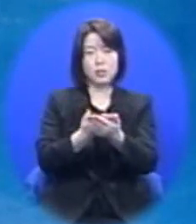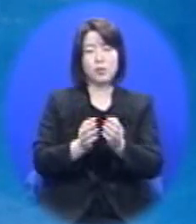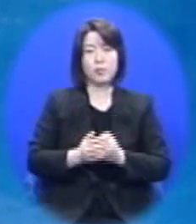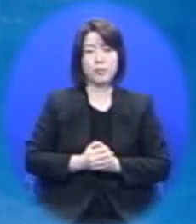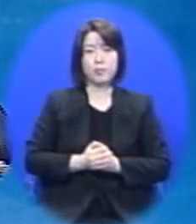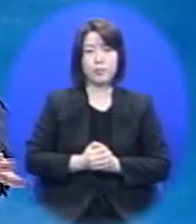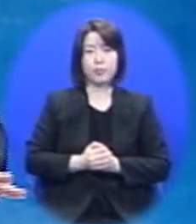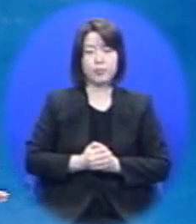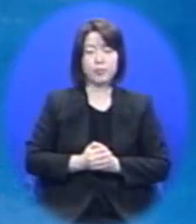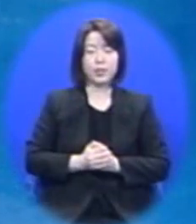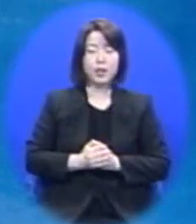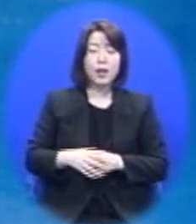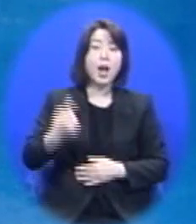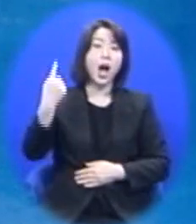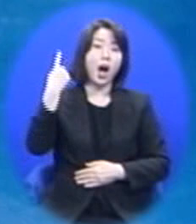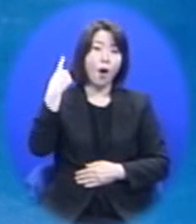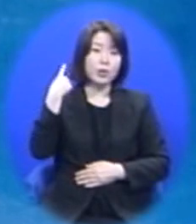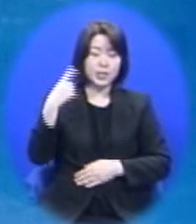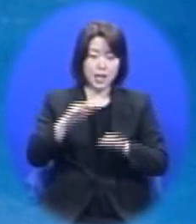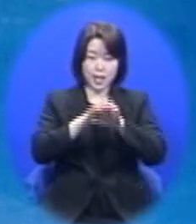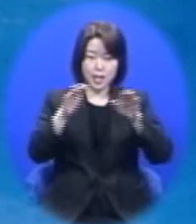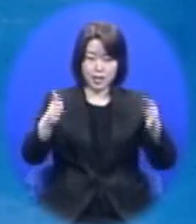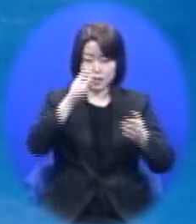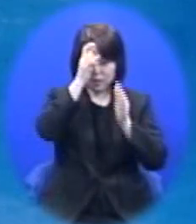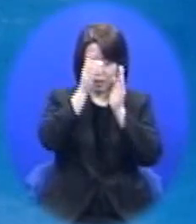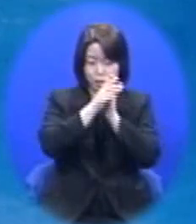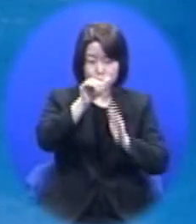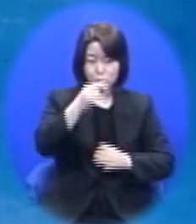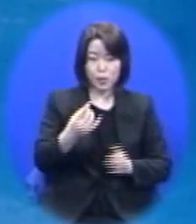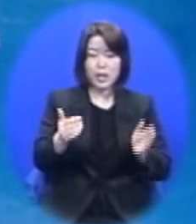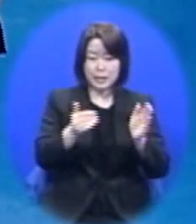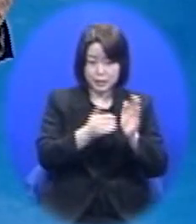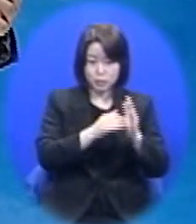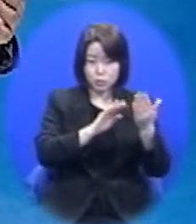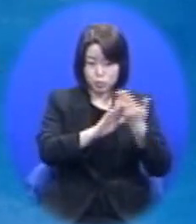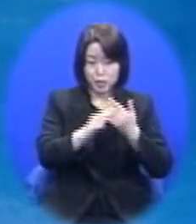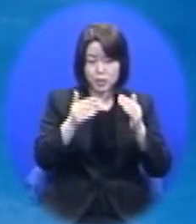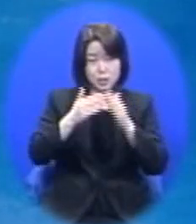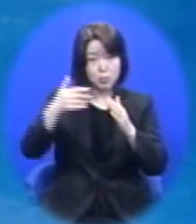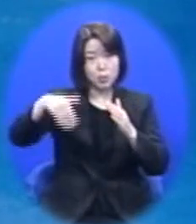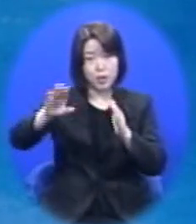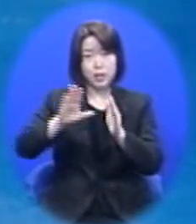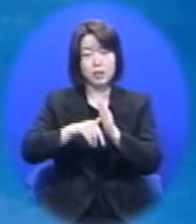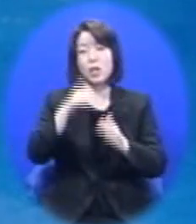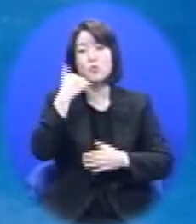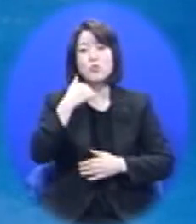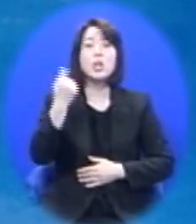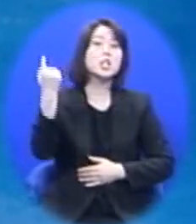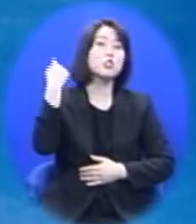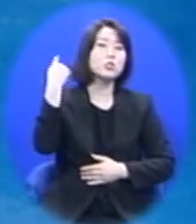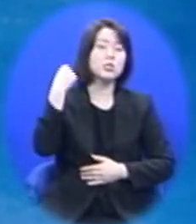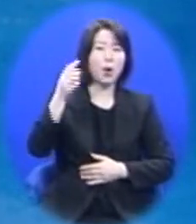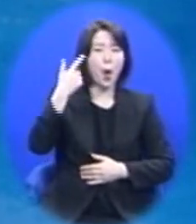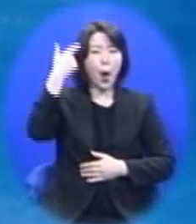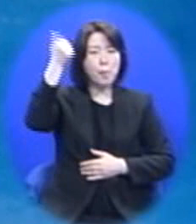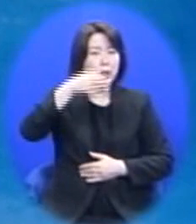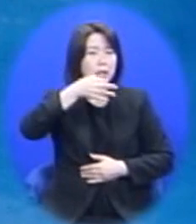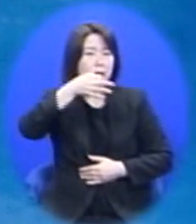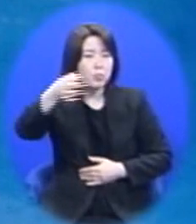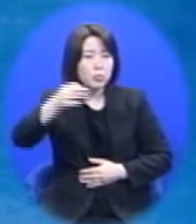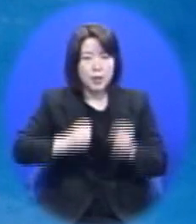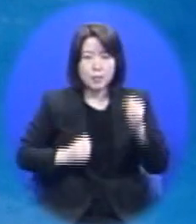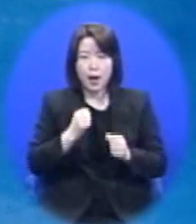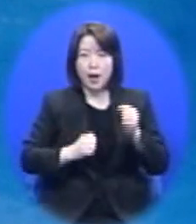어제 강단 기도회 끝내고 그리고 집으로 내려가는데 누가 뒤에서 목사님 하고 소리 지르고